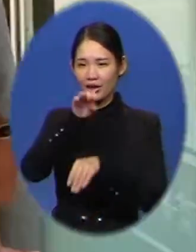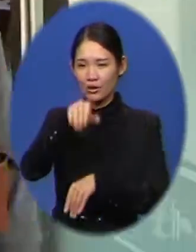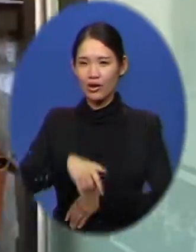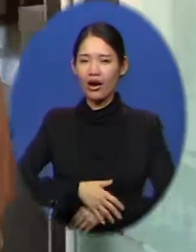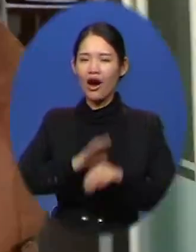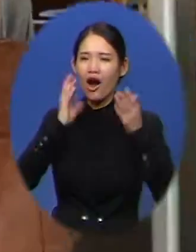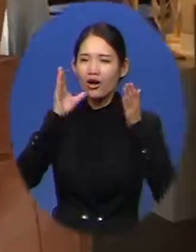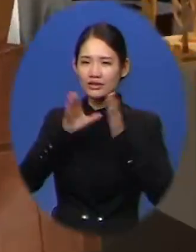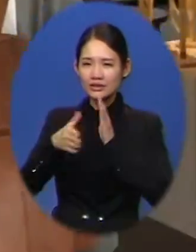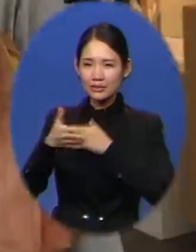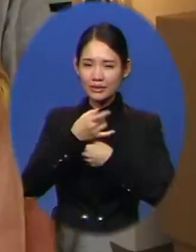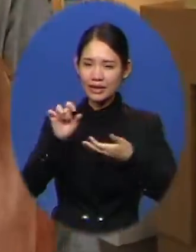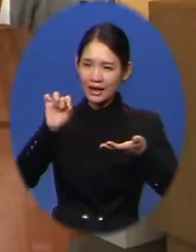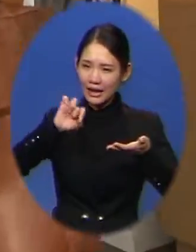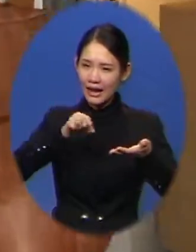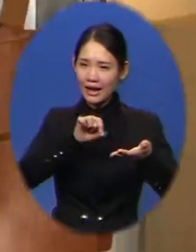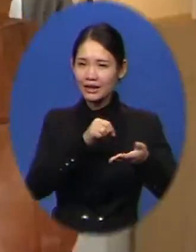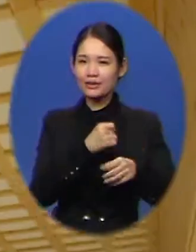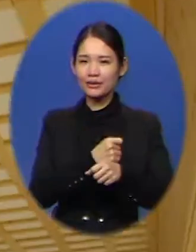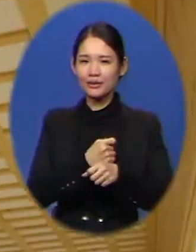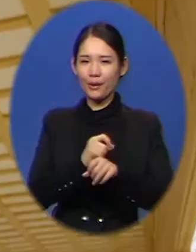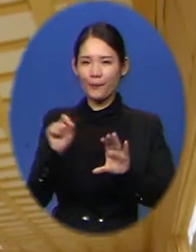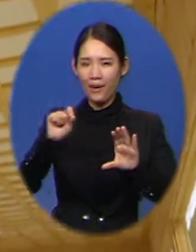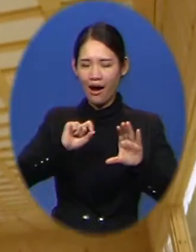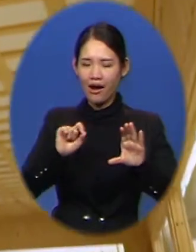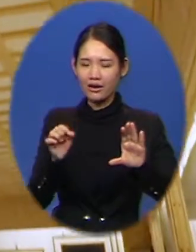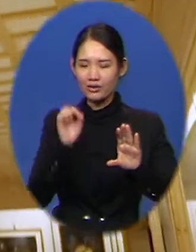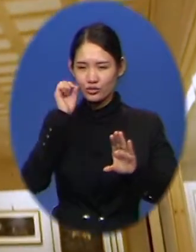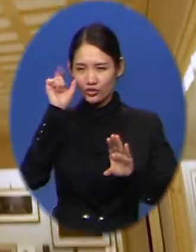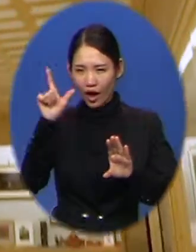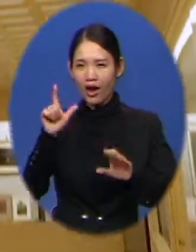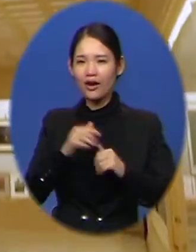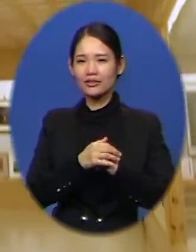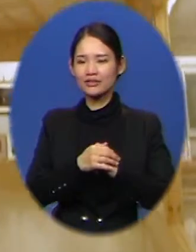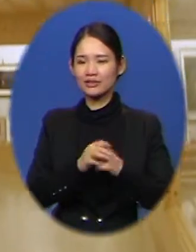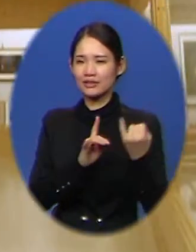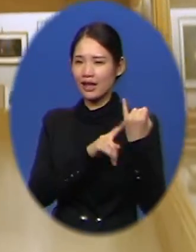어려서부터 자수는 물론 바느질 솜씨도 뛰어났다는 신사임당.